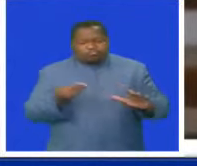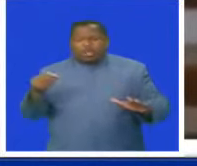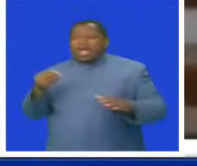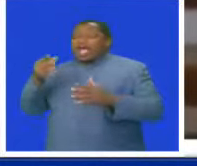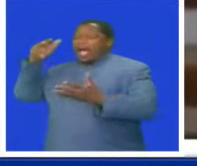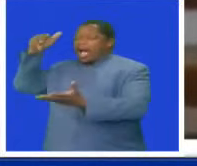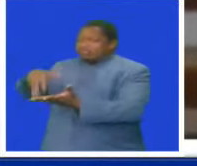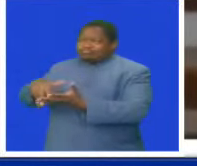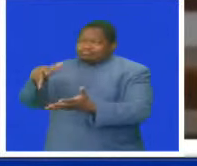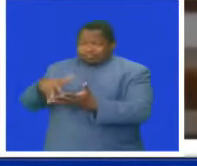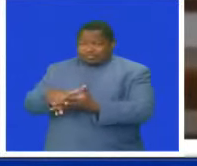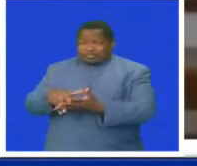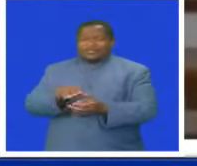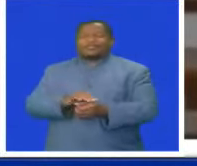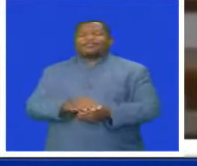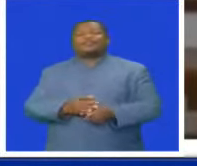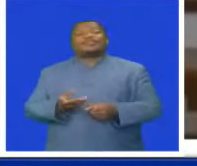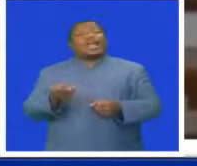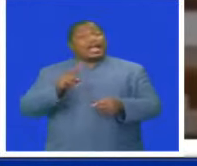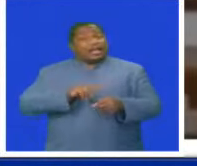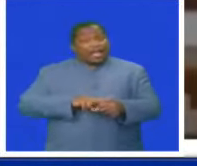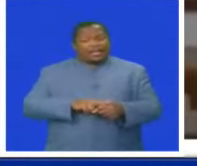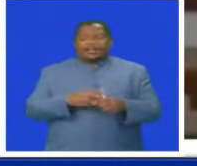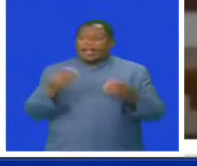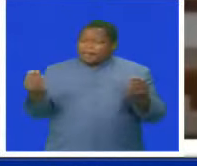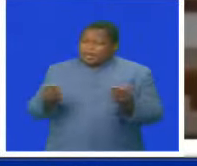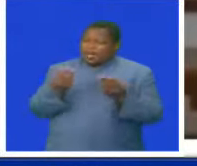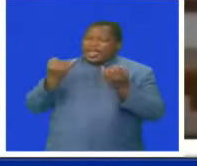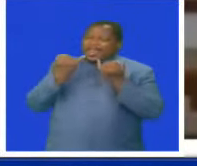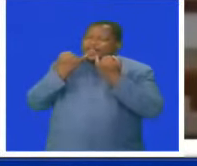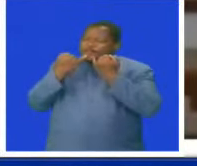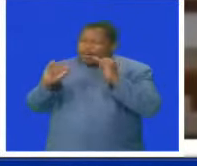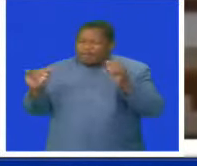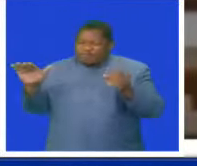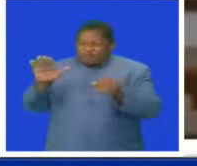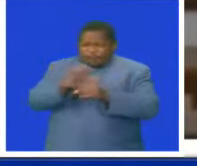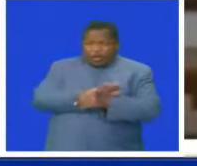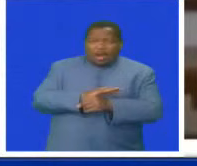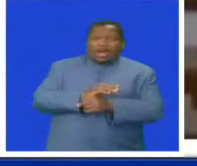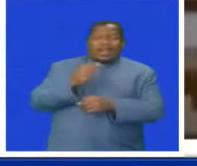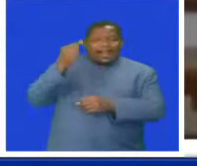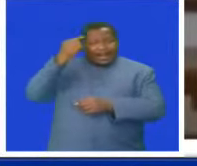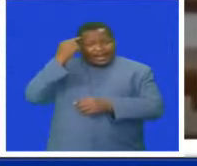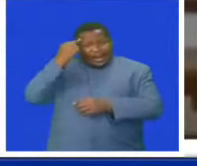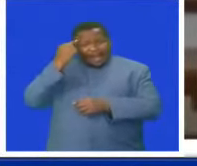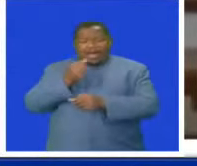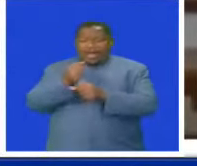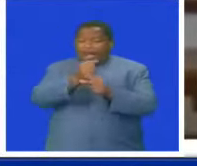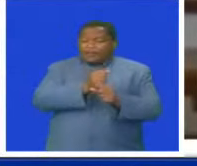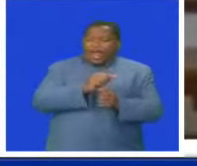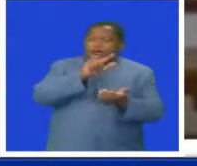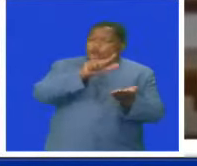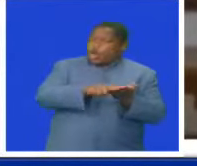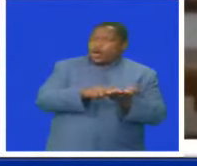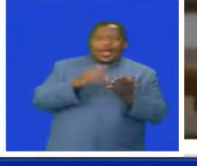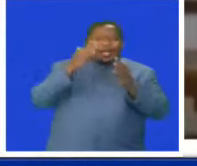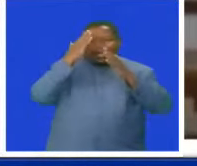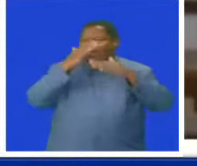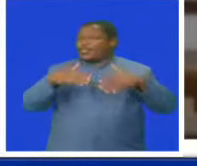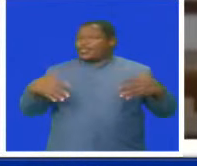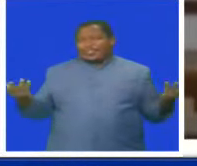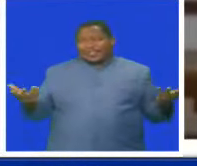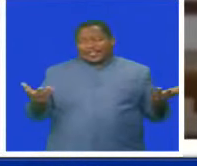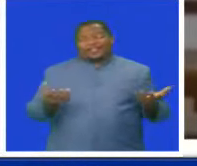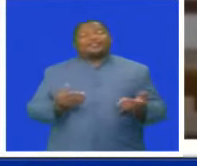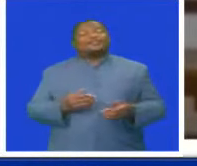bangabi nelwati lolwenele ngenza bayimthetho nange justice lekhona lapha eSwatini. Lokunye ke